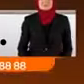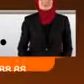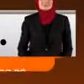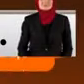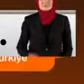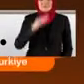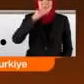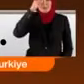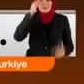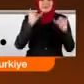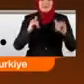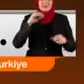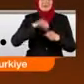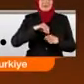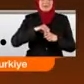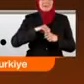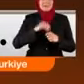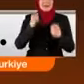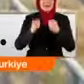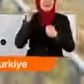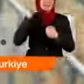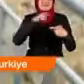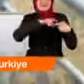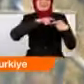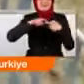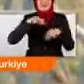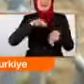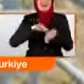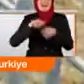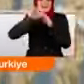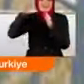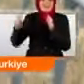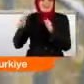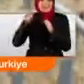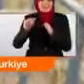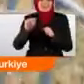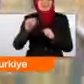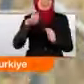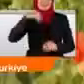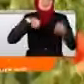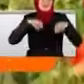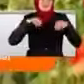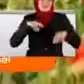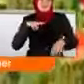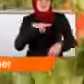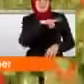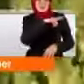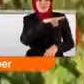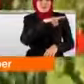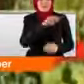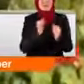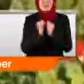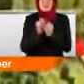bayram tatili için karavanla alaçatı'nın yolunu tutarken karayı da yanlarına aldılar ancak dönüş yolunda Kara